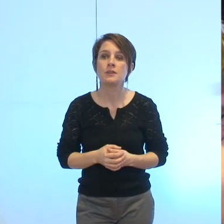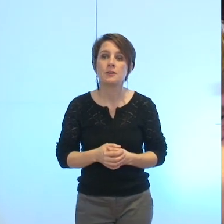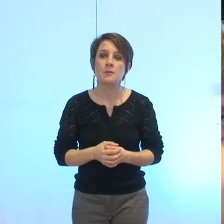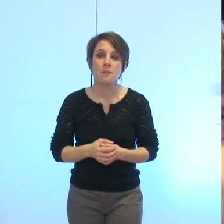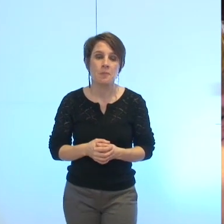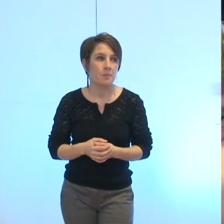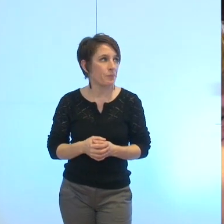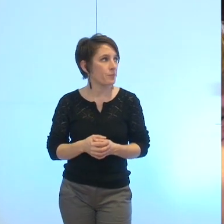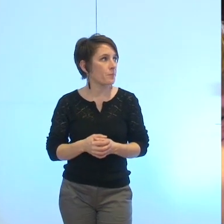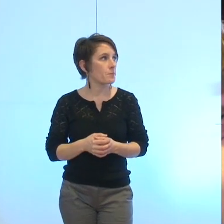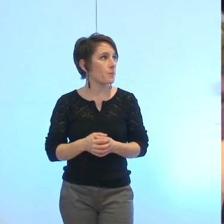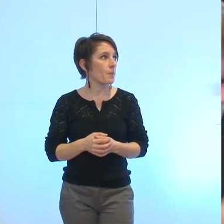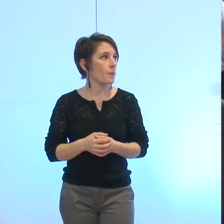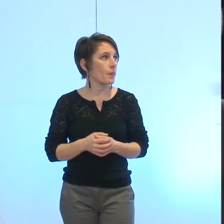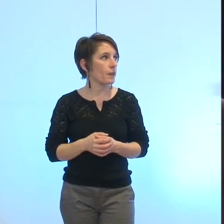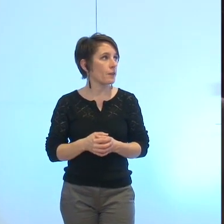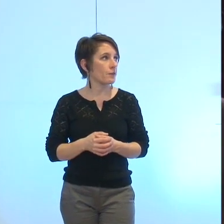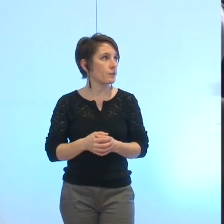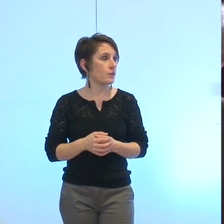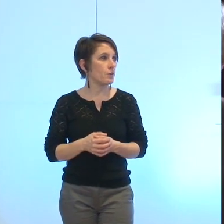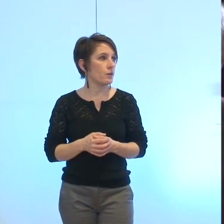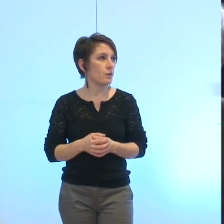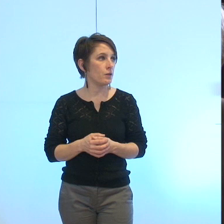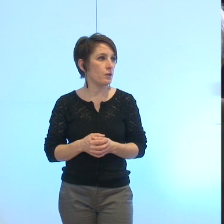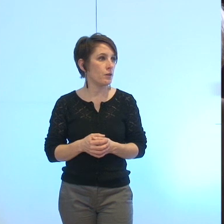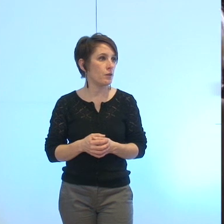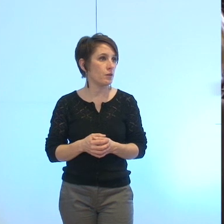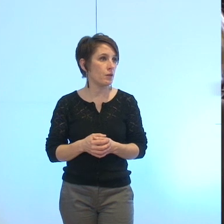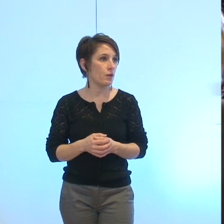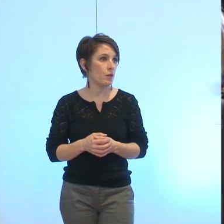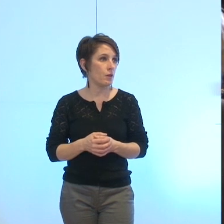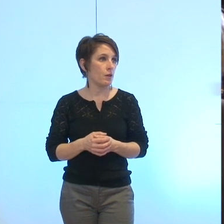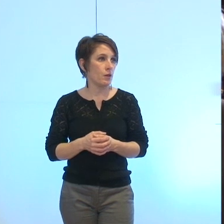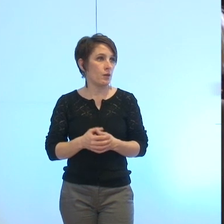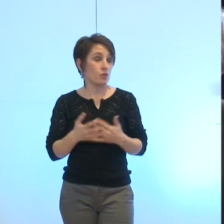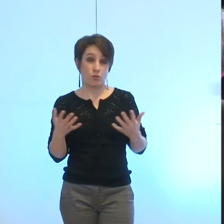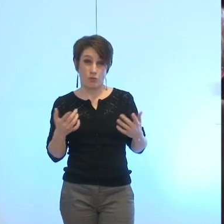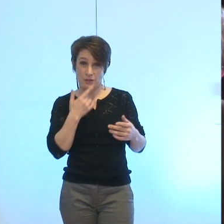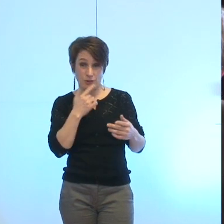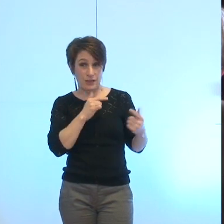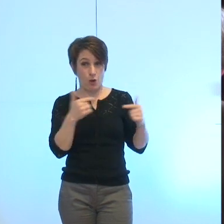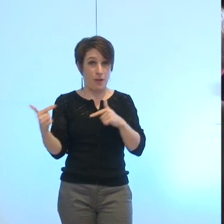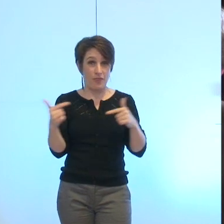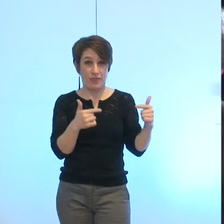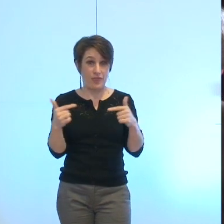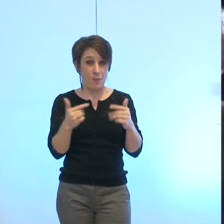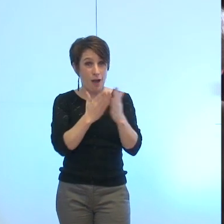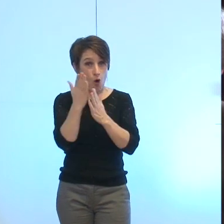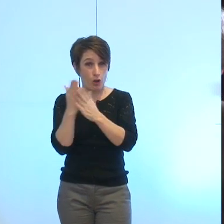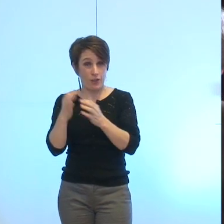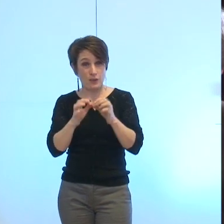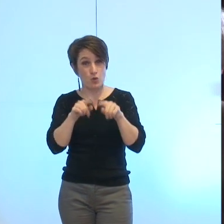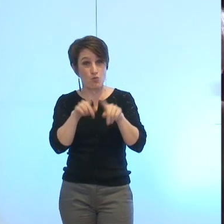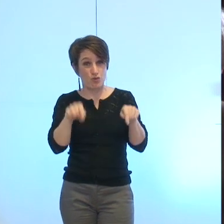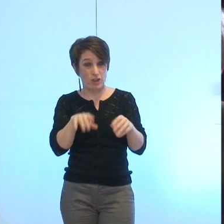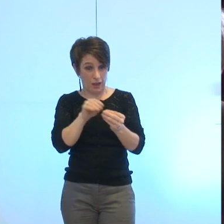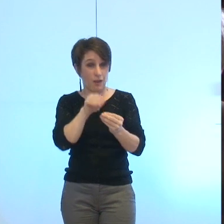finalement ne fait que valider le fait que vous repoussiez le débat d'orientation budgétaire d'une certaine façon dont actcte et